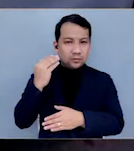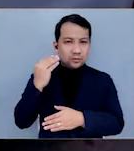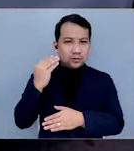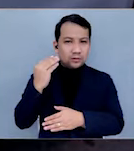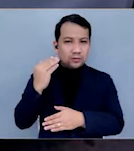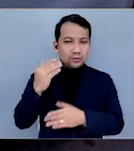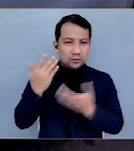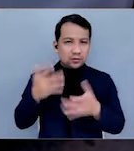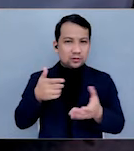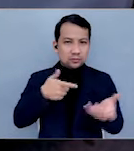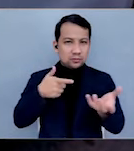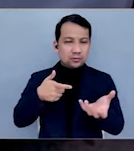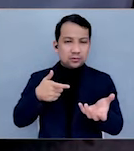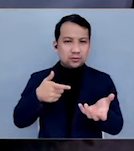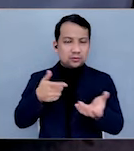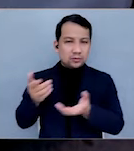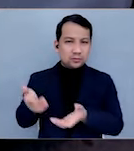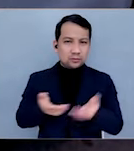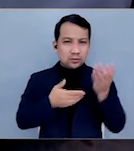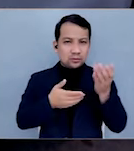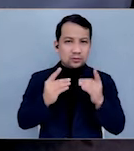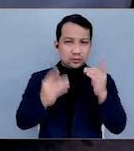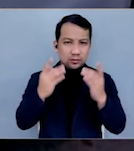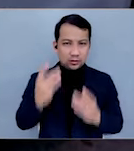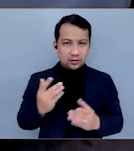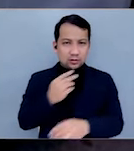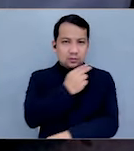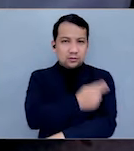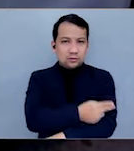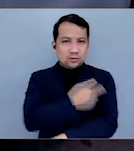pamamaril. Naisugod ang driver sa ospital pero